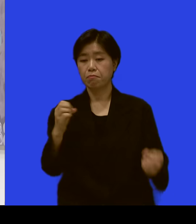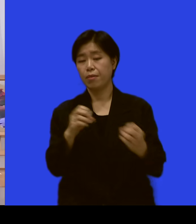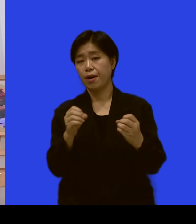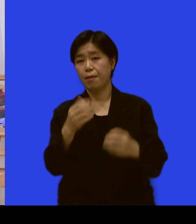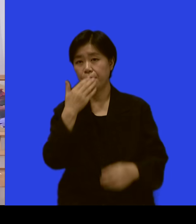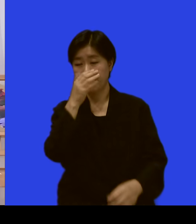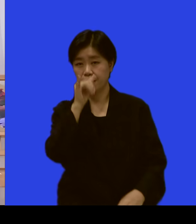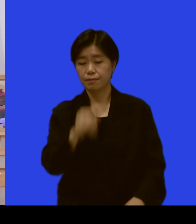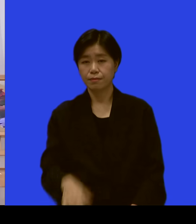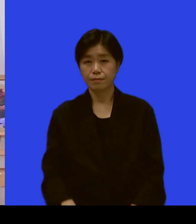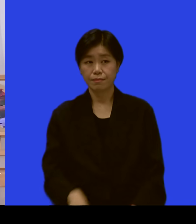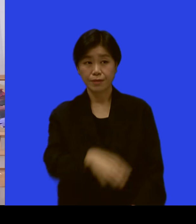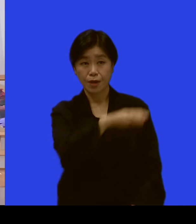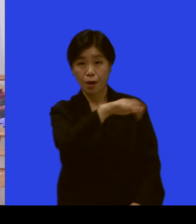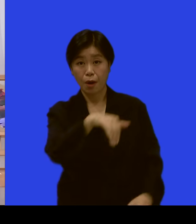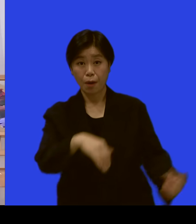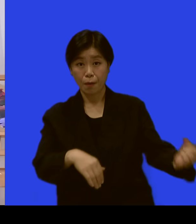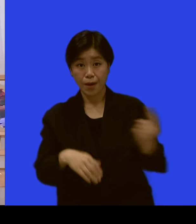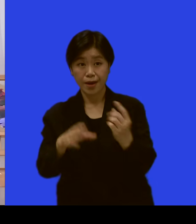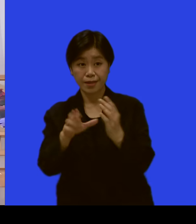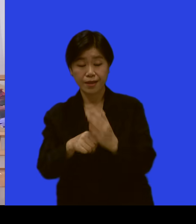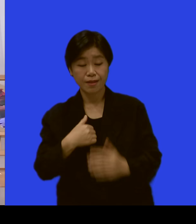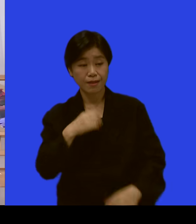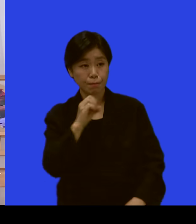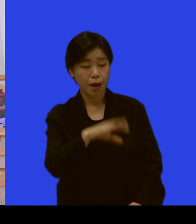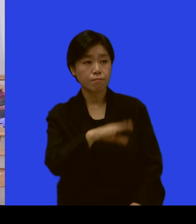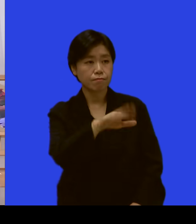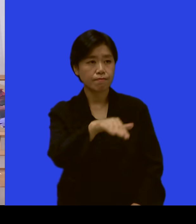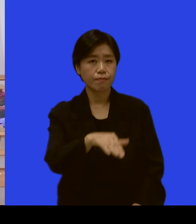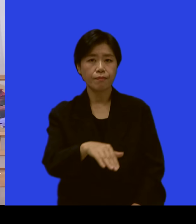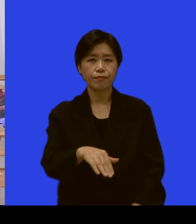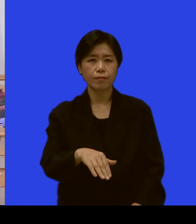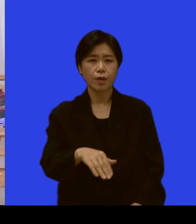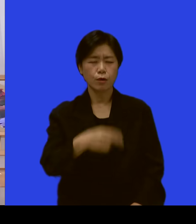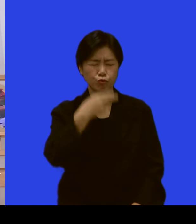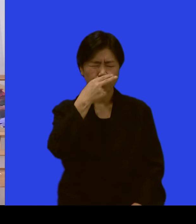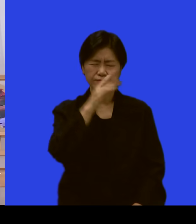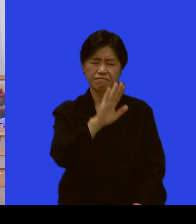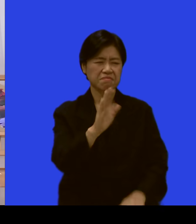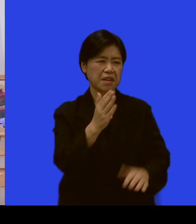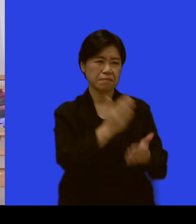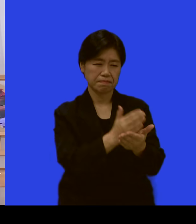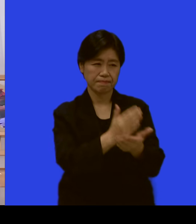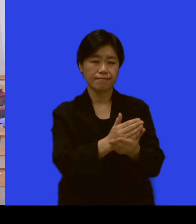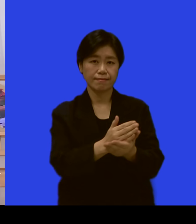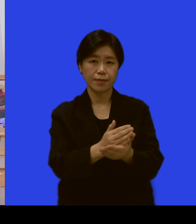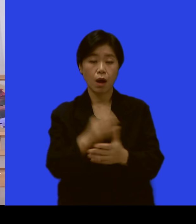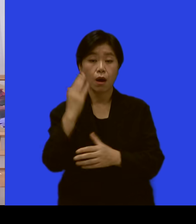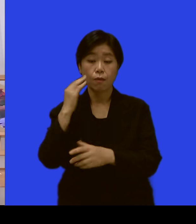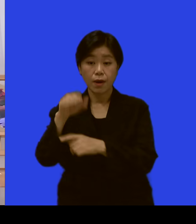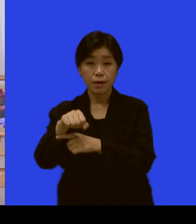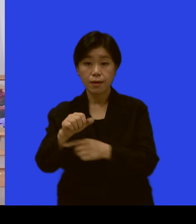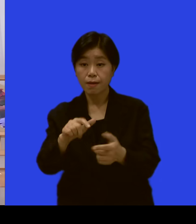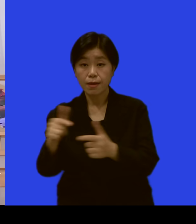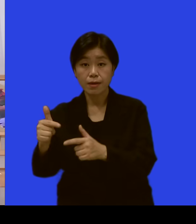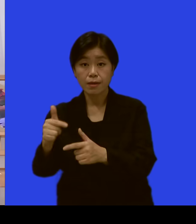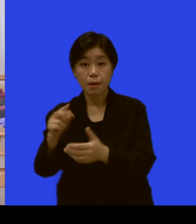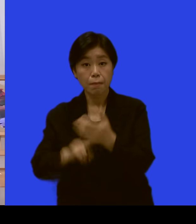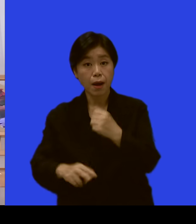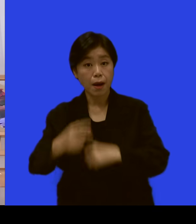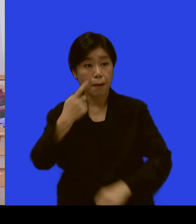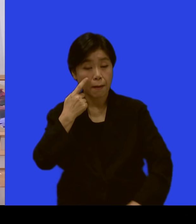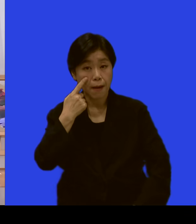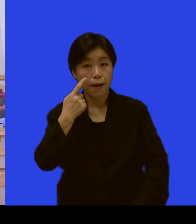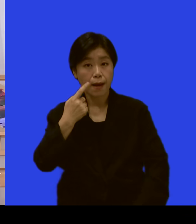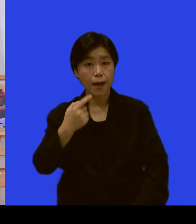제가 바로 이었죠. 야, 정직한 일 한번 해볼래? 땀 흘리면서 할 수 있는 일 한번 해볼래? 예. 우리 과일 팔자. 예. 같이 한번 일해보자.